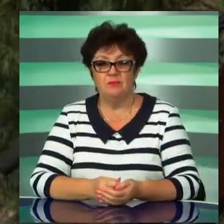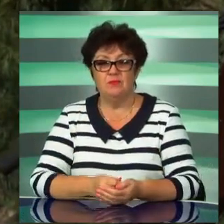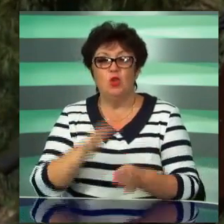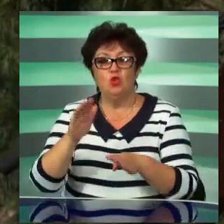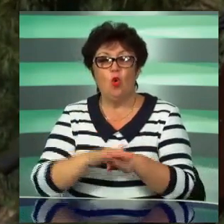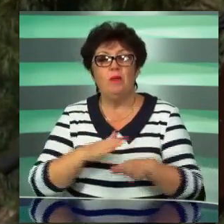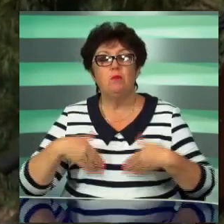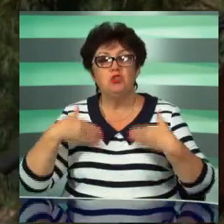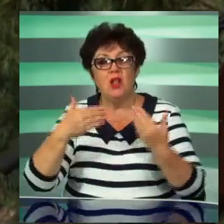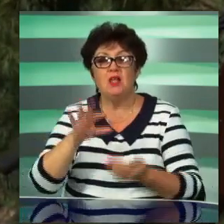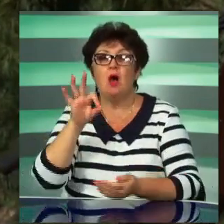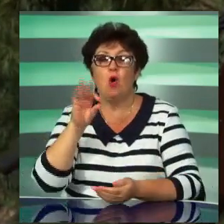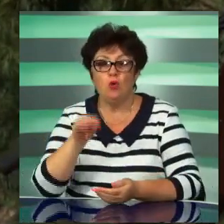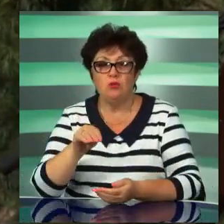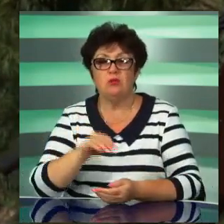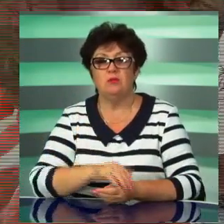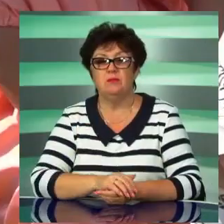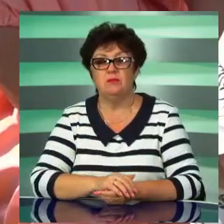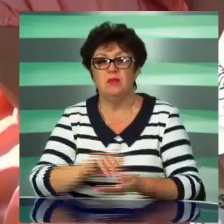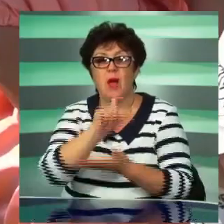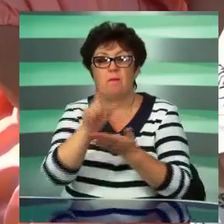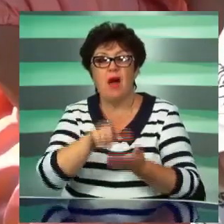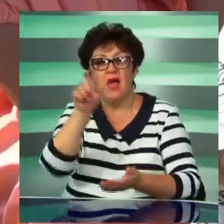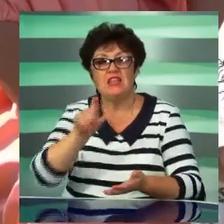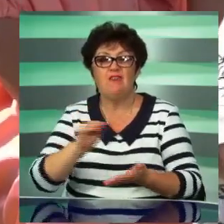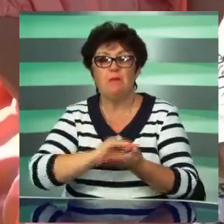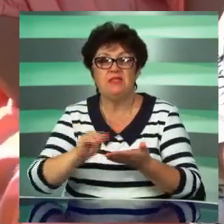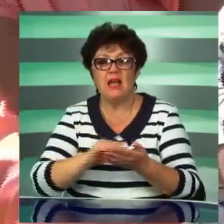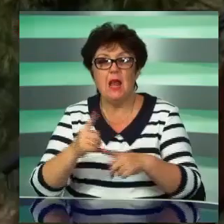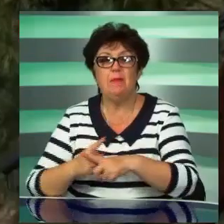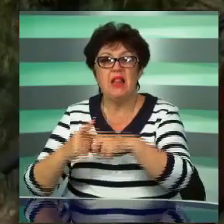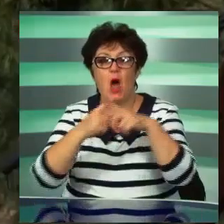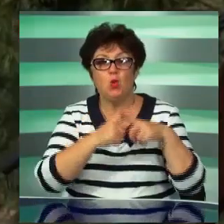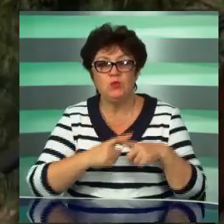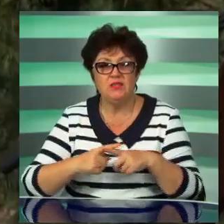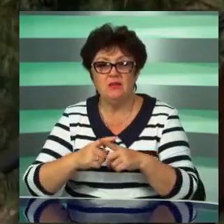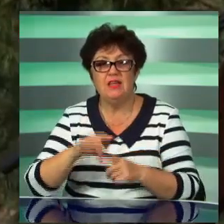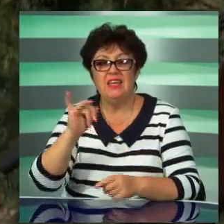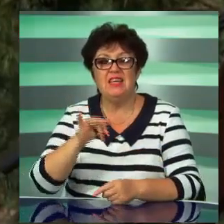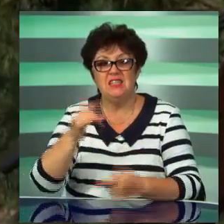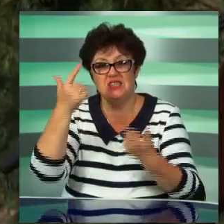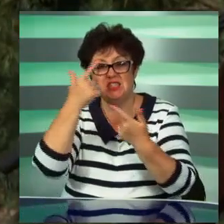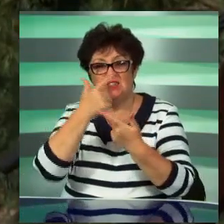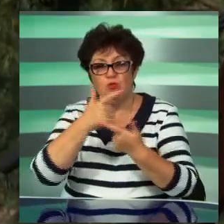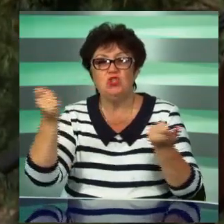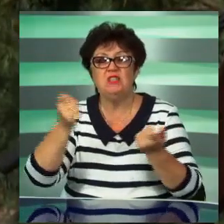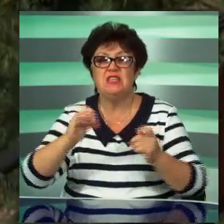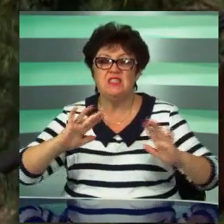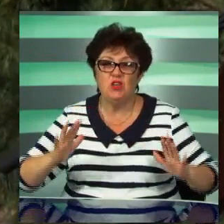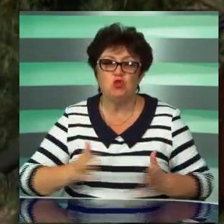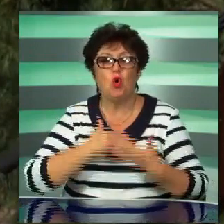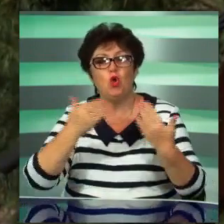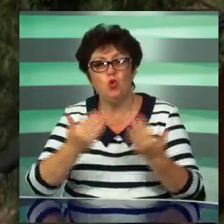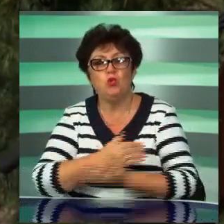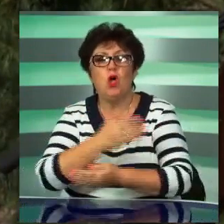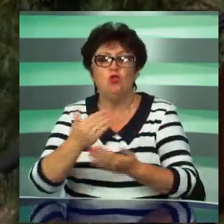добрые пожелания от поэтов и писателей Белоруссии. И звучит свежо и юно новых